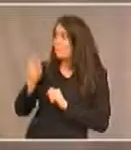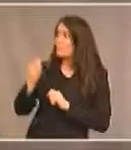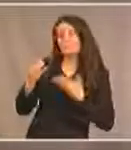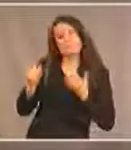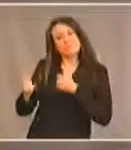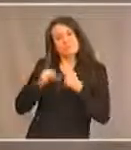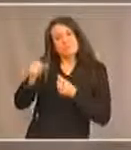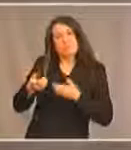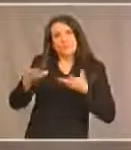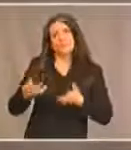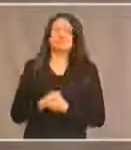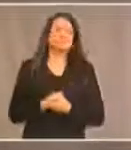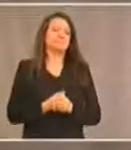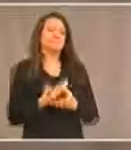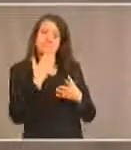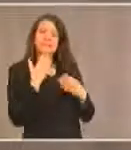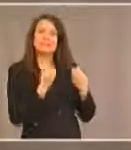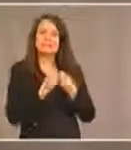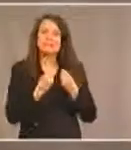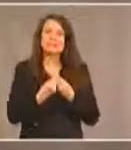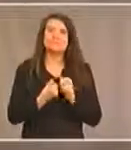à vous la parole. Merci beaucoup.